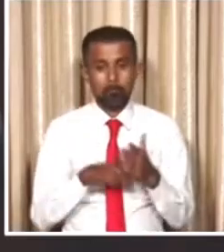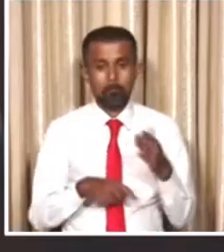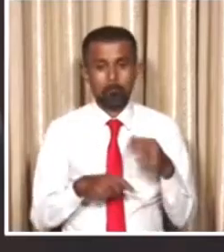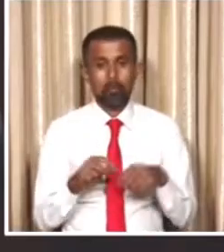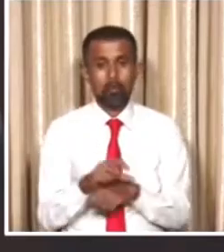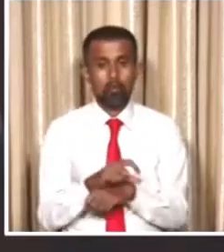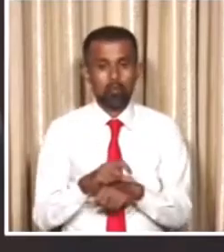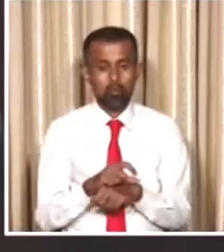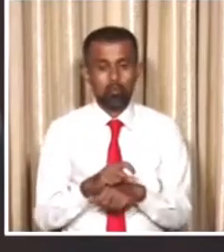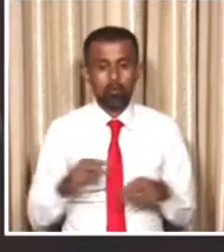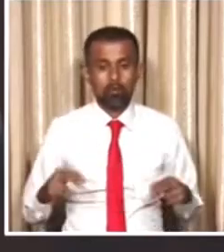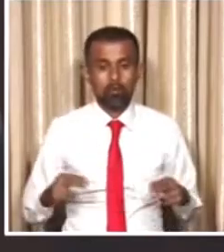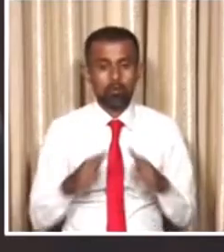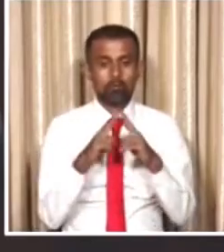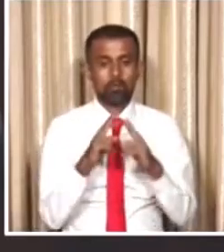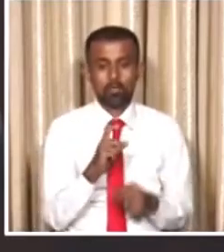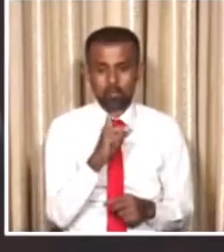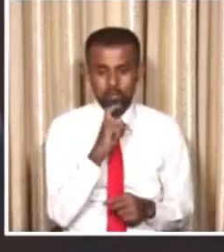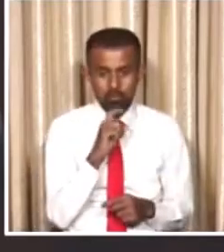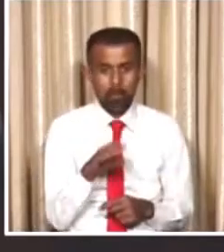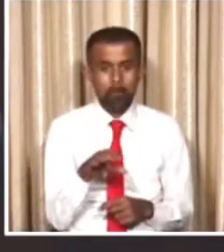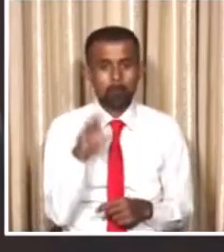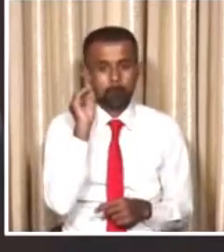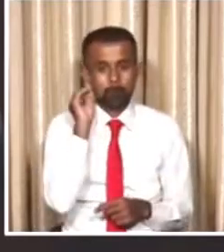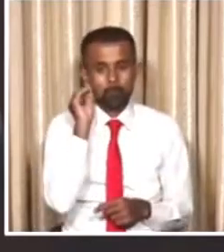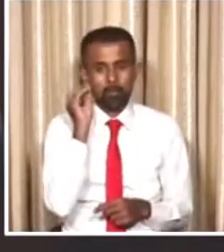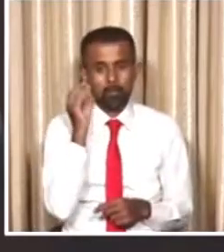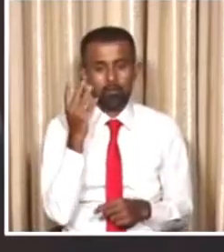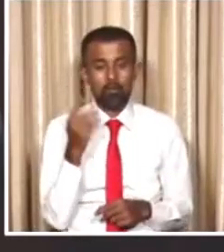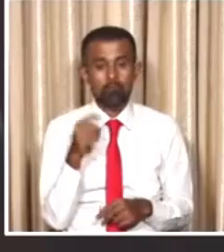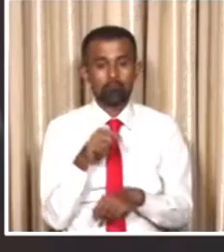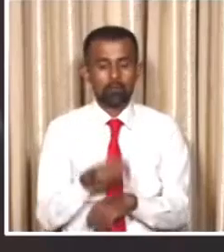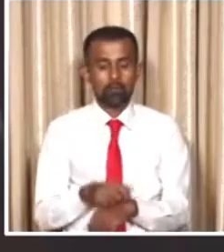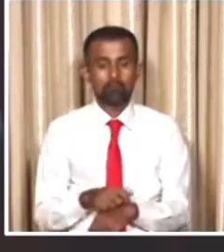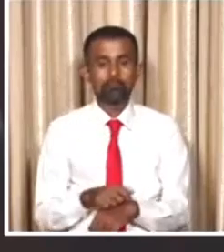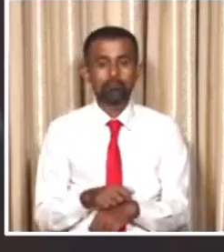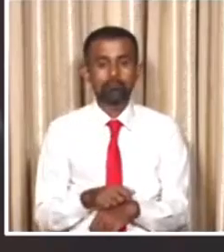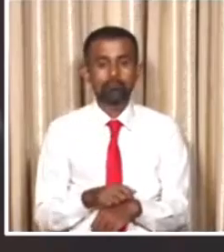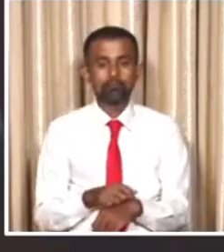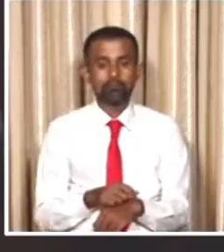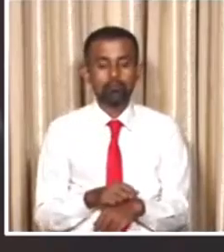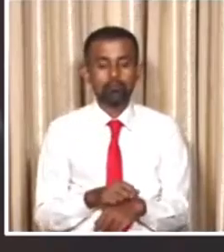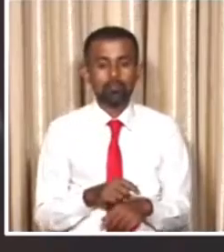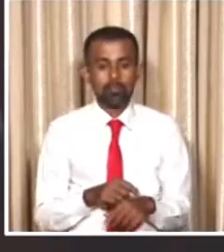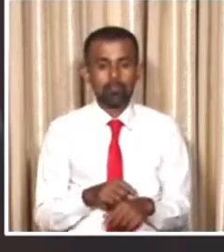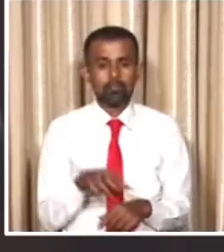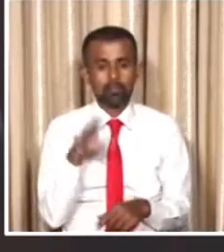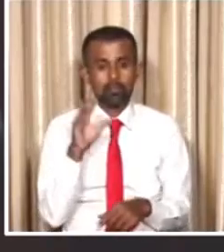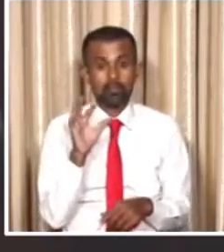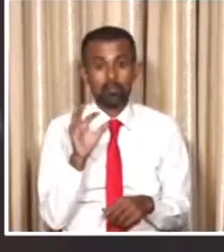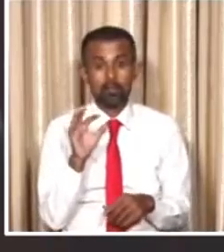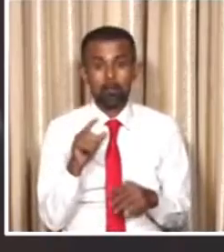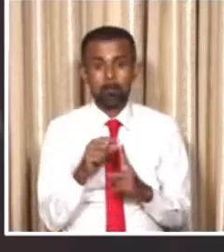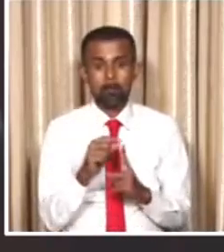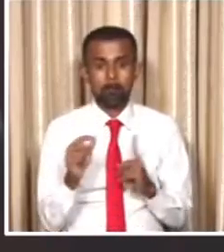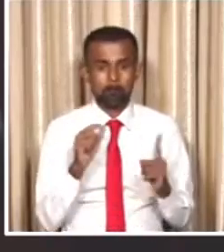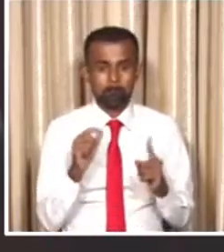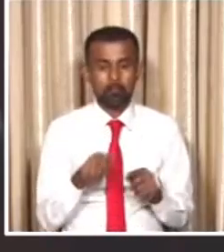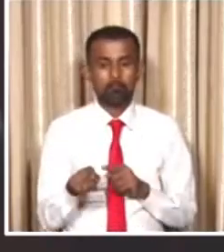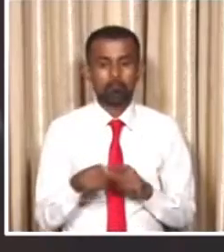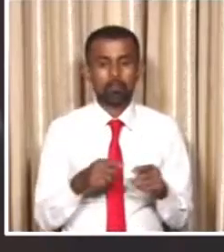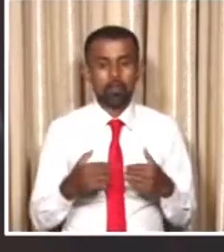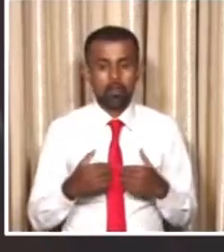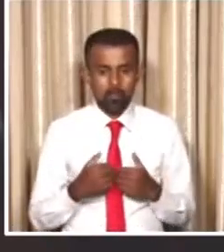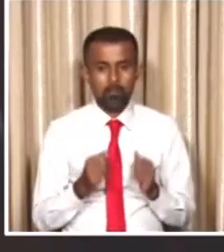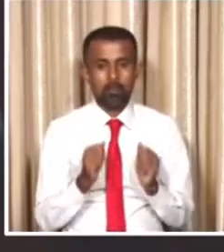කොමිසමත් ශ්‍රේෂ්ඨාධිකරණයක් විසින් පිළිගනු ලැබූ අවස්ථාවක තමයි ඒ වගේ තේරිලා ආපු මන්ත්‍රීවරු හැටියට තමයි අපි